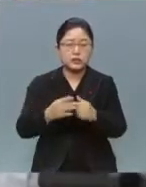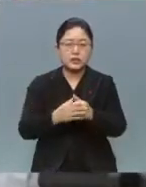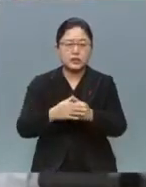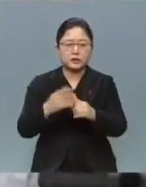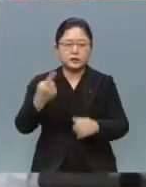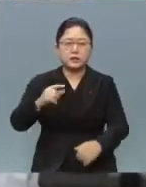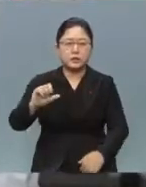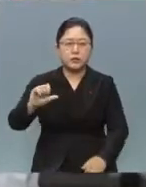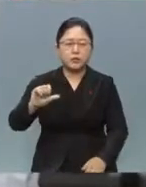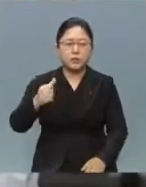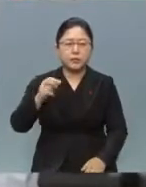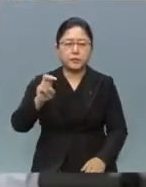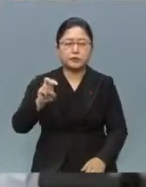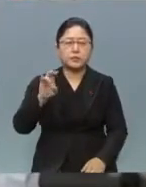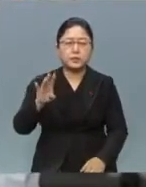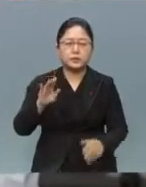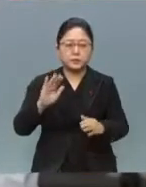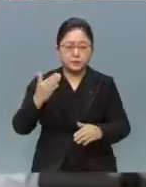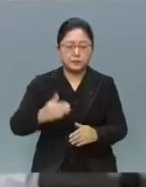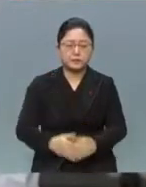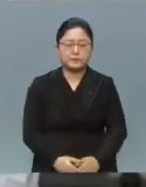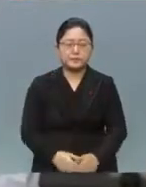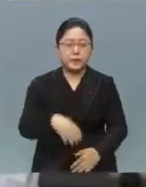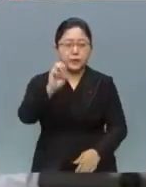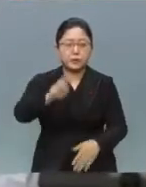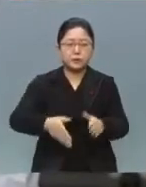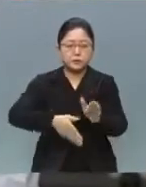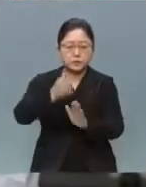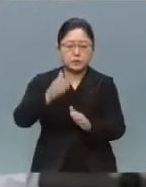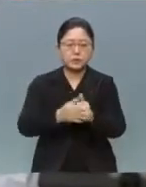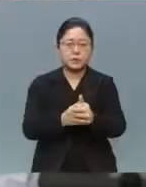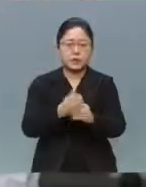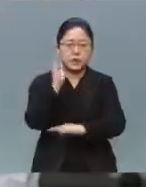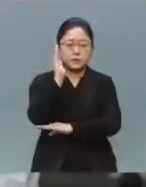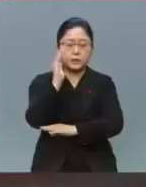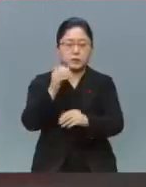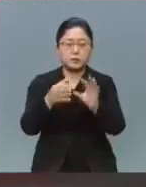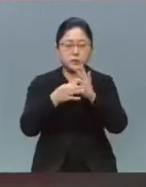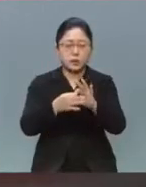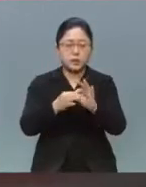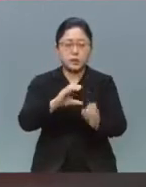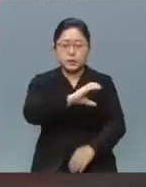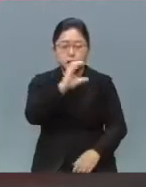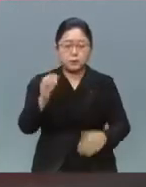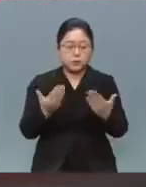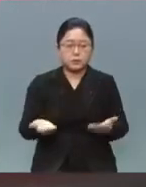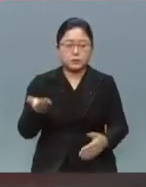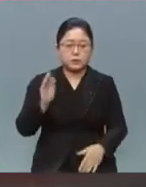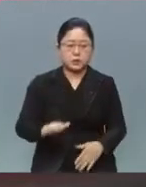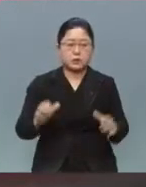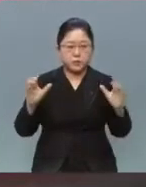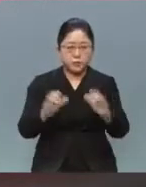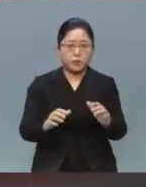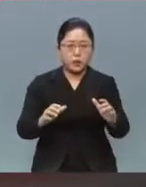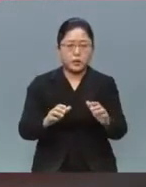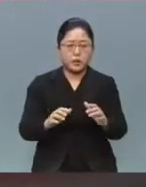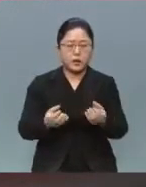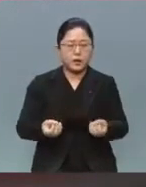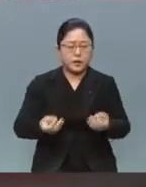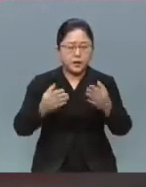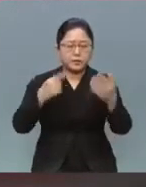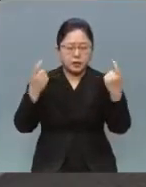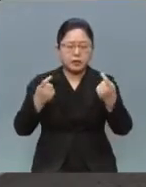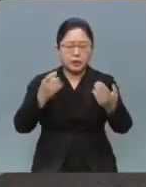모두 1,524명까지 늘었습니다. 광주시는 서면 브리핑을 통해 성탄절 연휴지만 모임과 파티, 여행